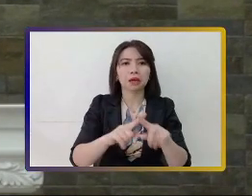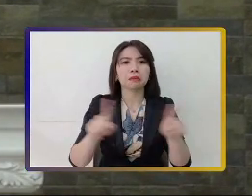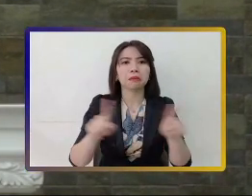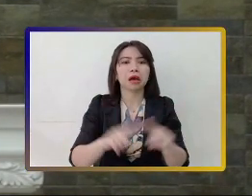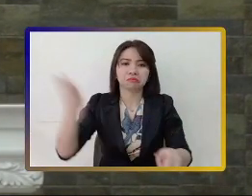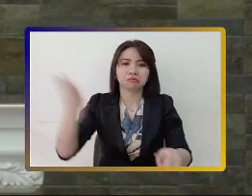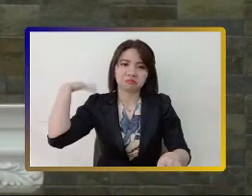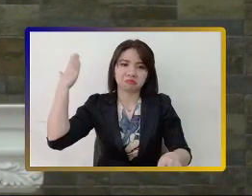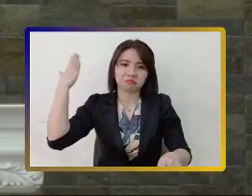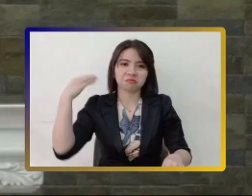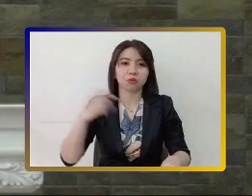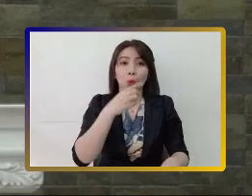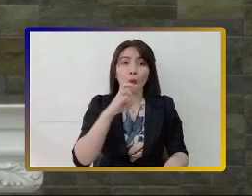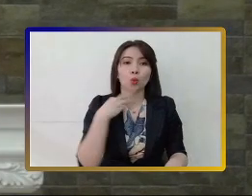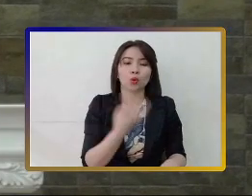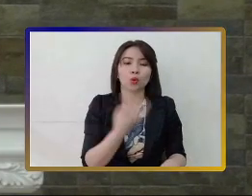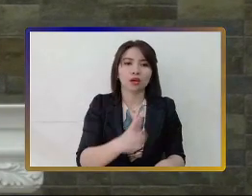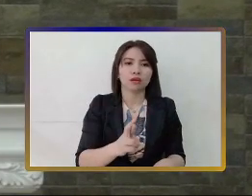Rejoice!